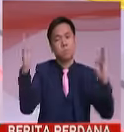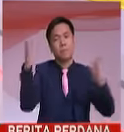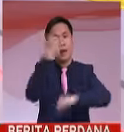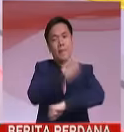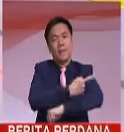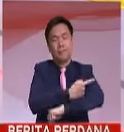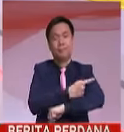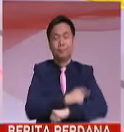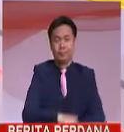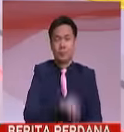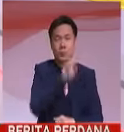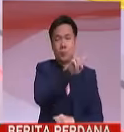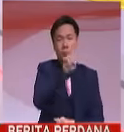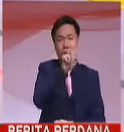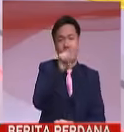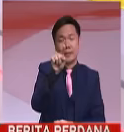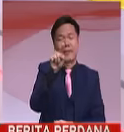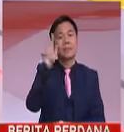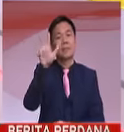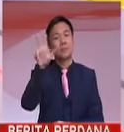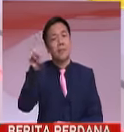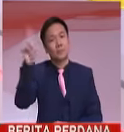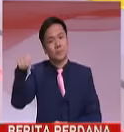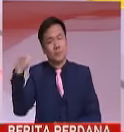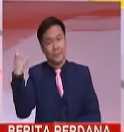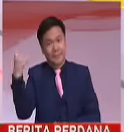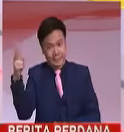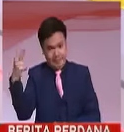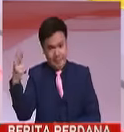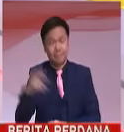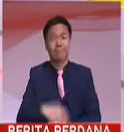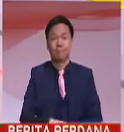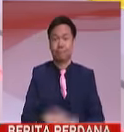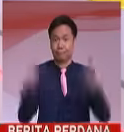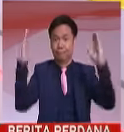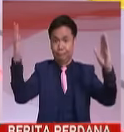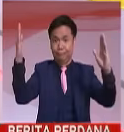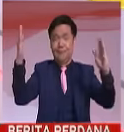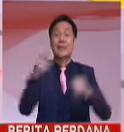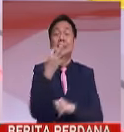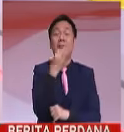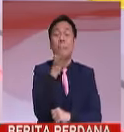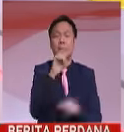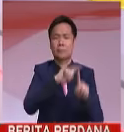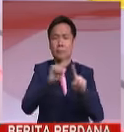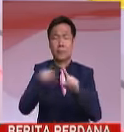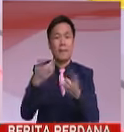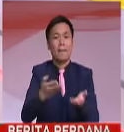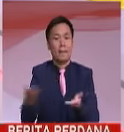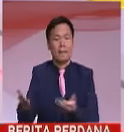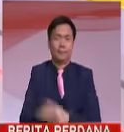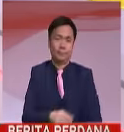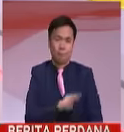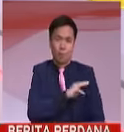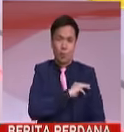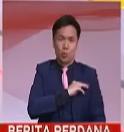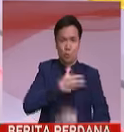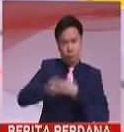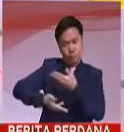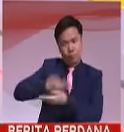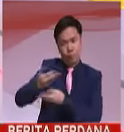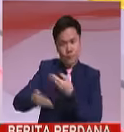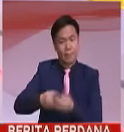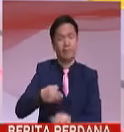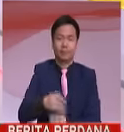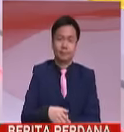cari 22 hingga 31 Des dia melibatkan 19 sejenis sembarangan menteri perdagangan dalam negeri dan